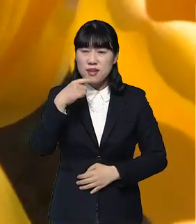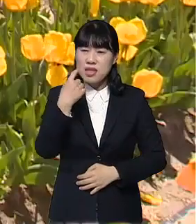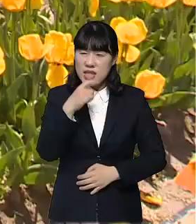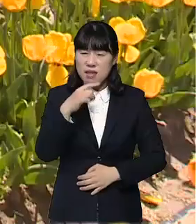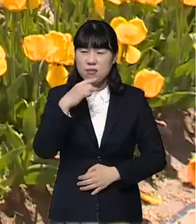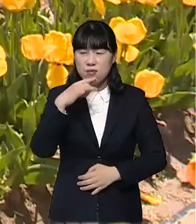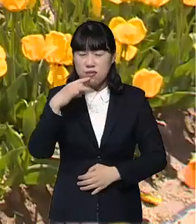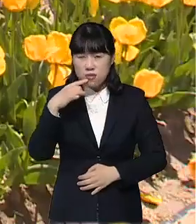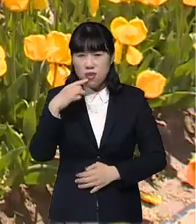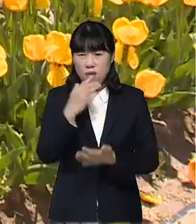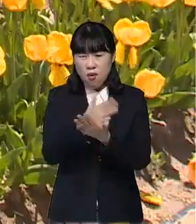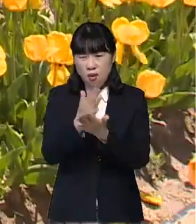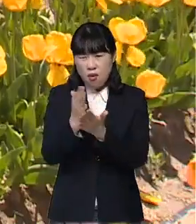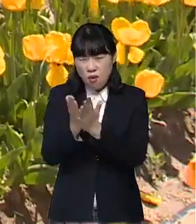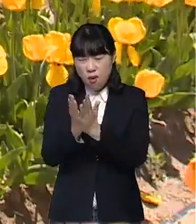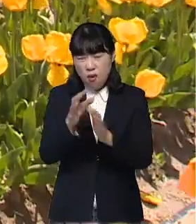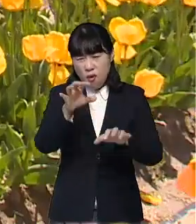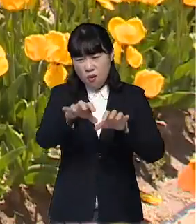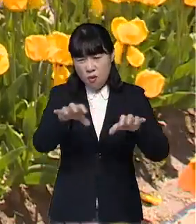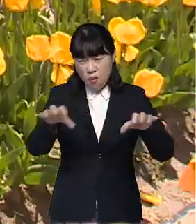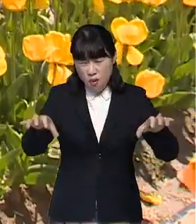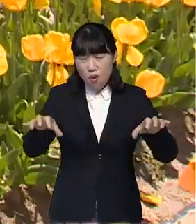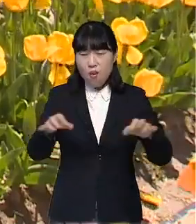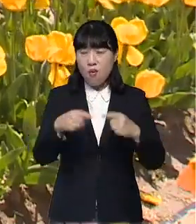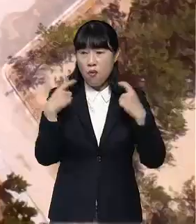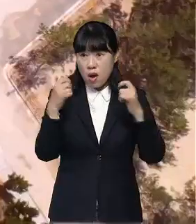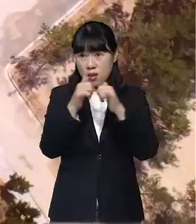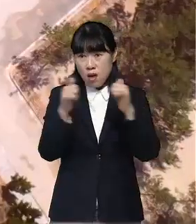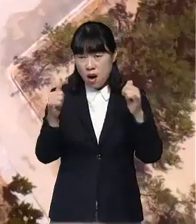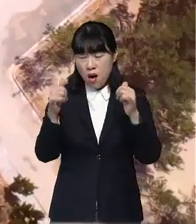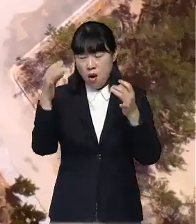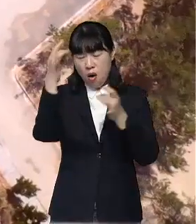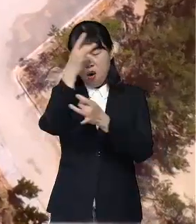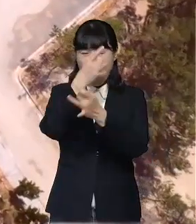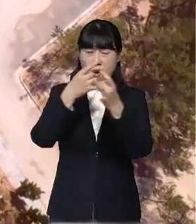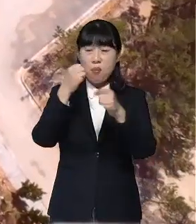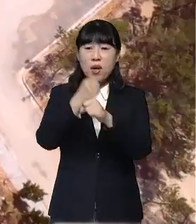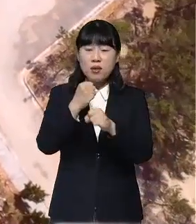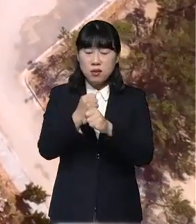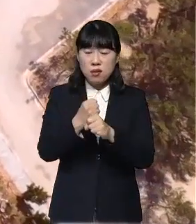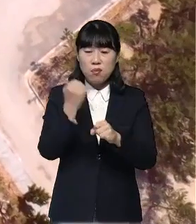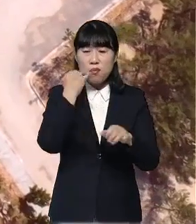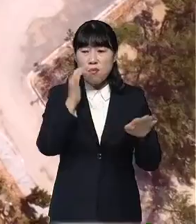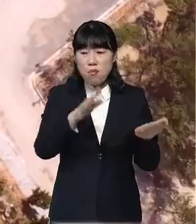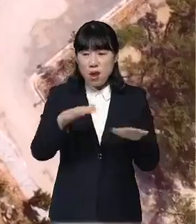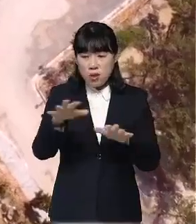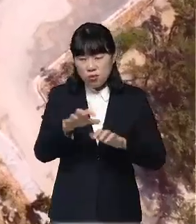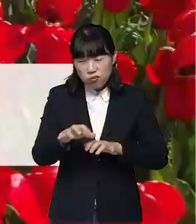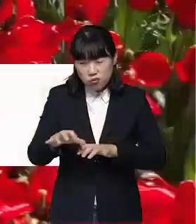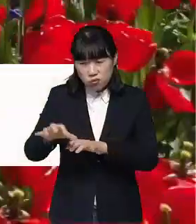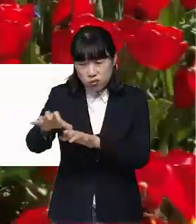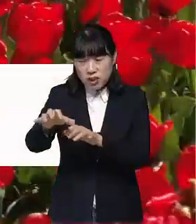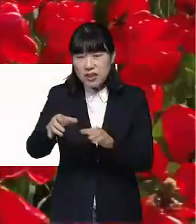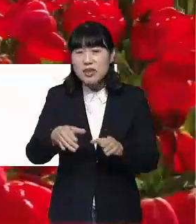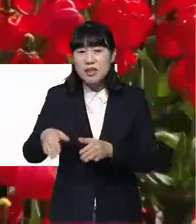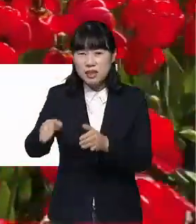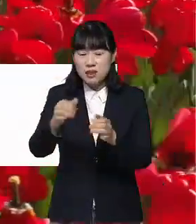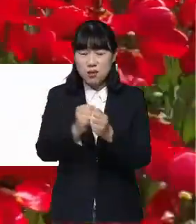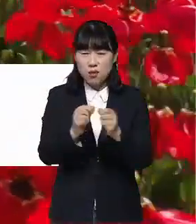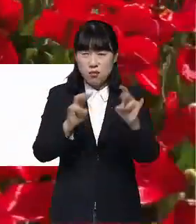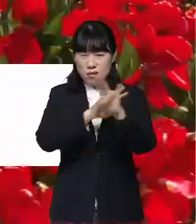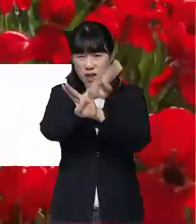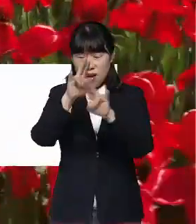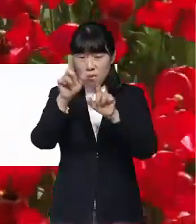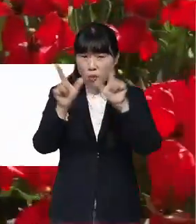연분홍 등 저마다의 향기와 자태로 관광객을 유혹합니다. 해변을 따라 조성된 산책로와